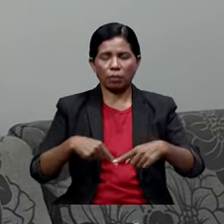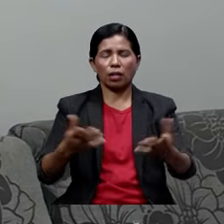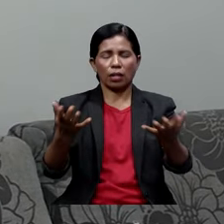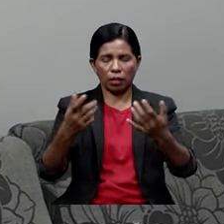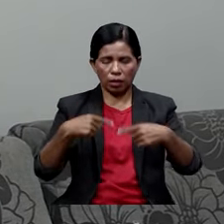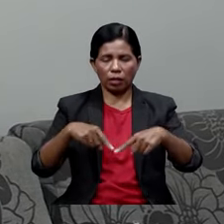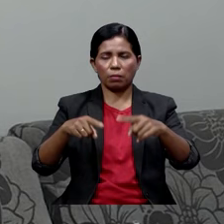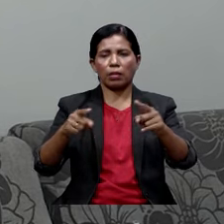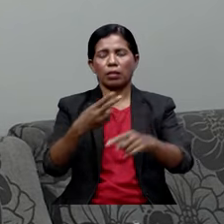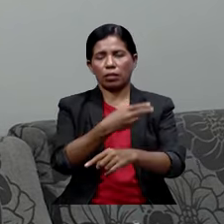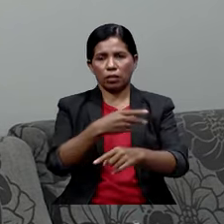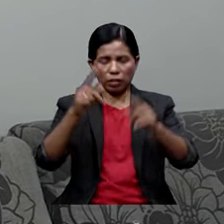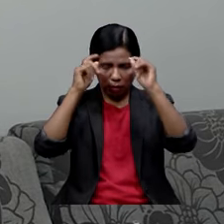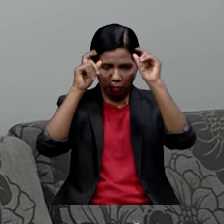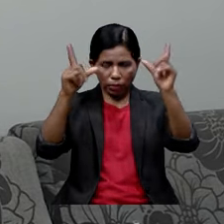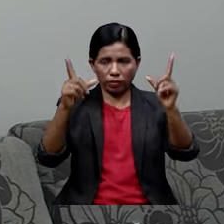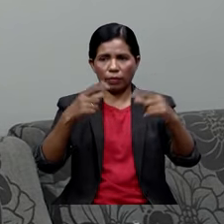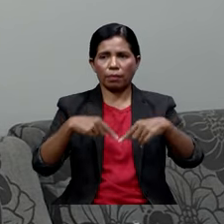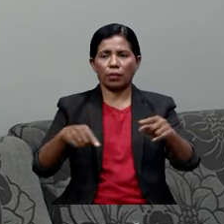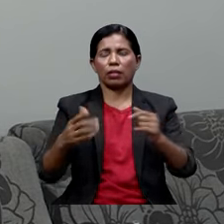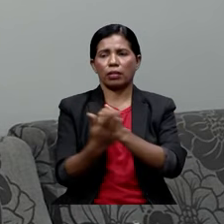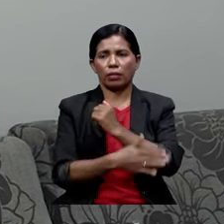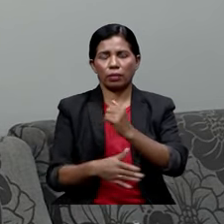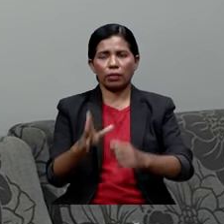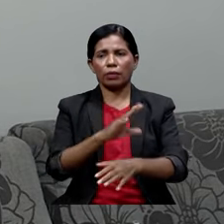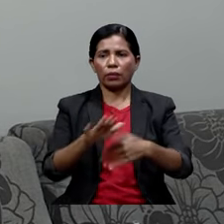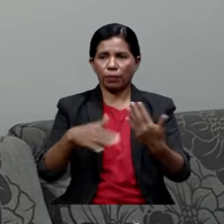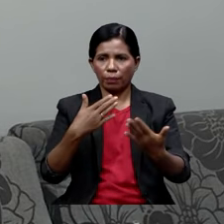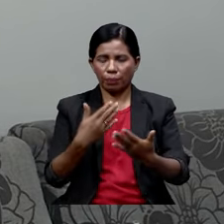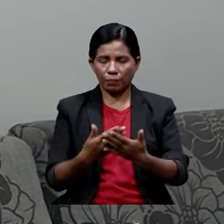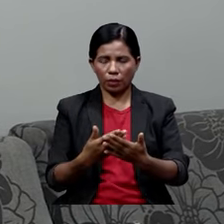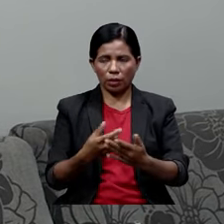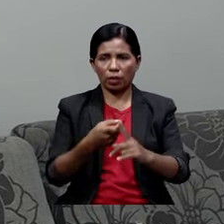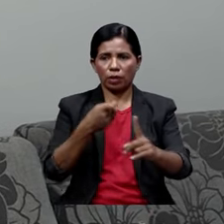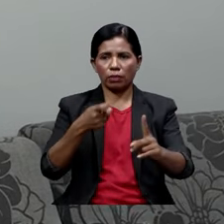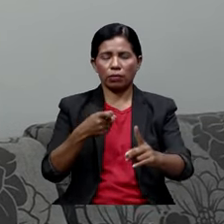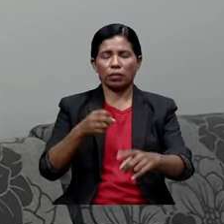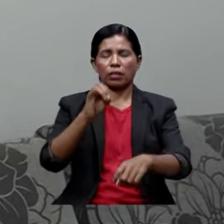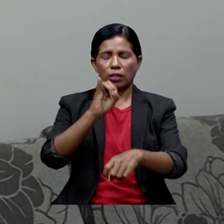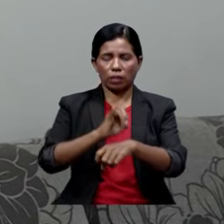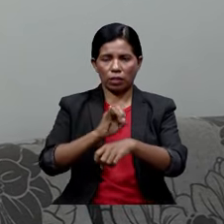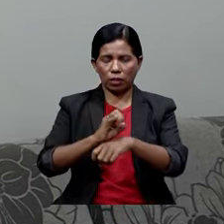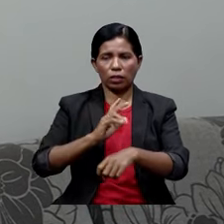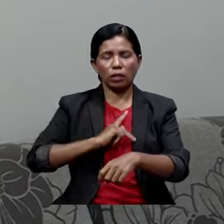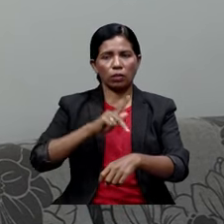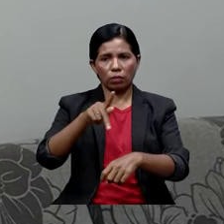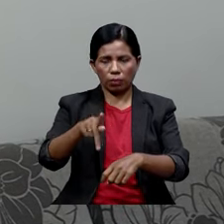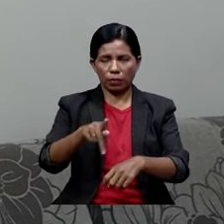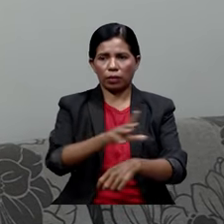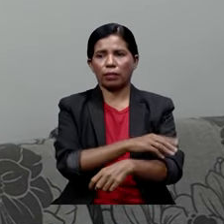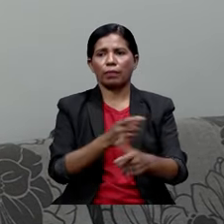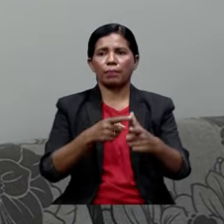untuk datang dan di sana juga baik pemerintah menghimbau dari pihak Uskup Agung Kupang Uskup Atambua